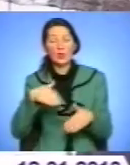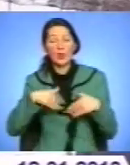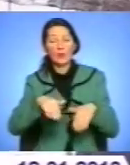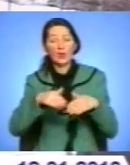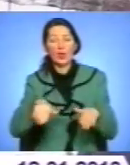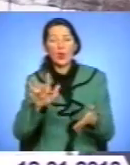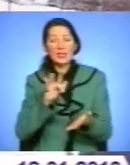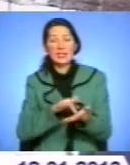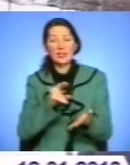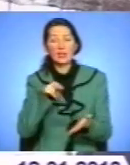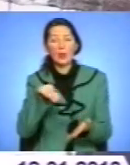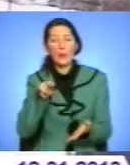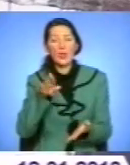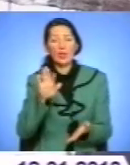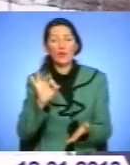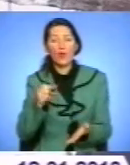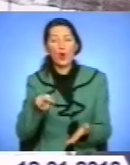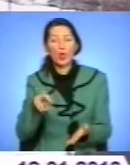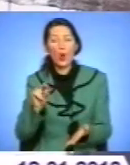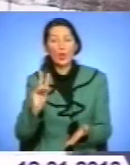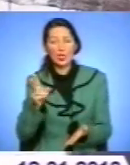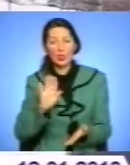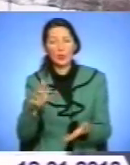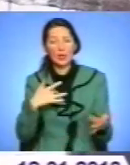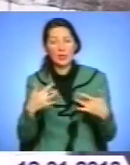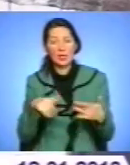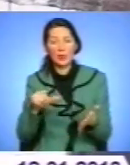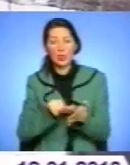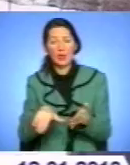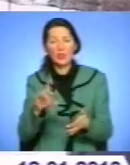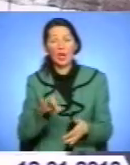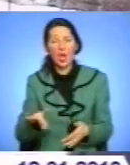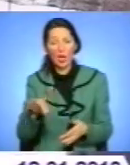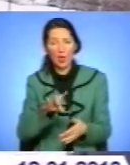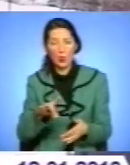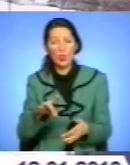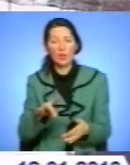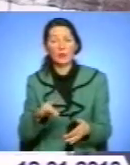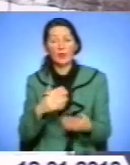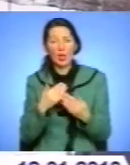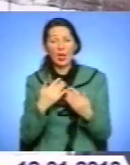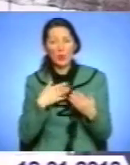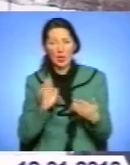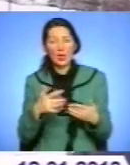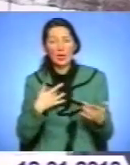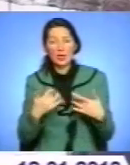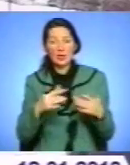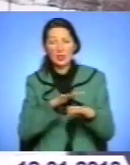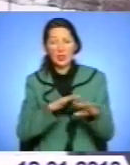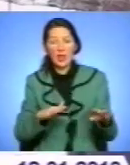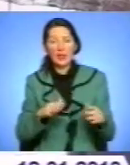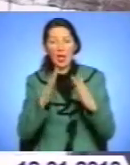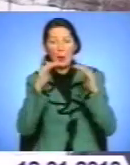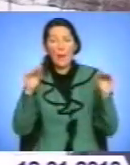буде встановлена велика сцена, де будуть представники усіх районів, усіх сільських рад Підволочиського району, виставлені ярмаркові намети, тобто